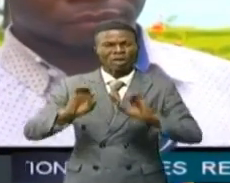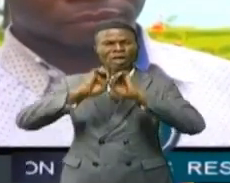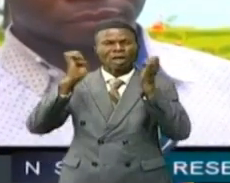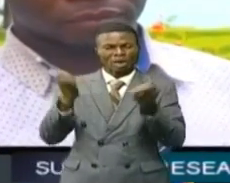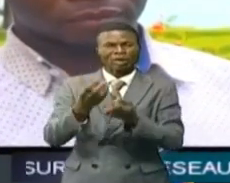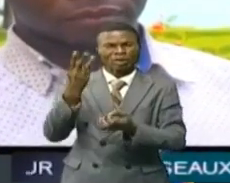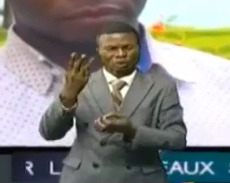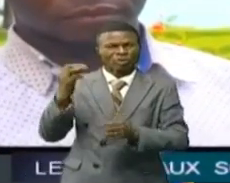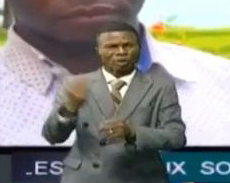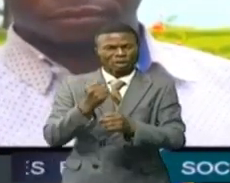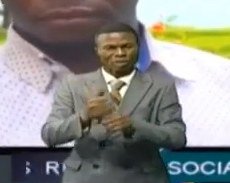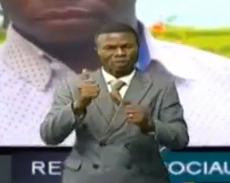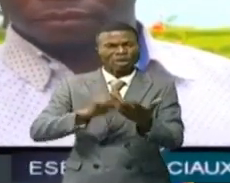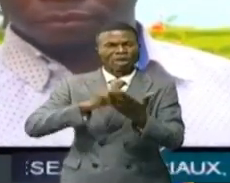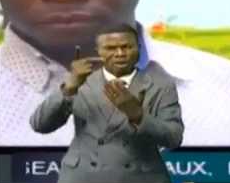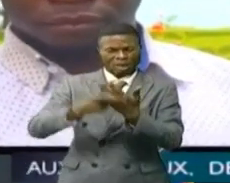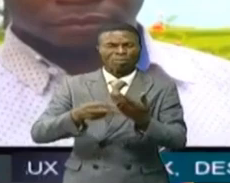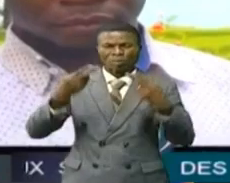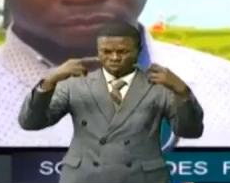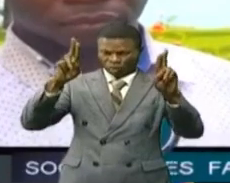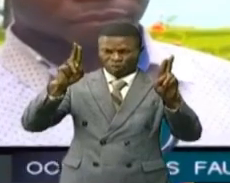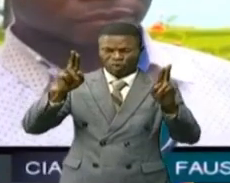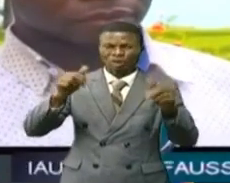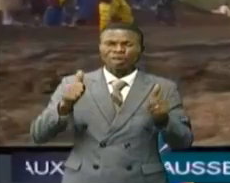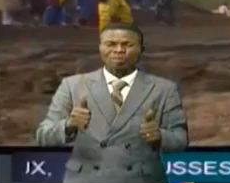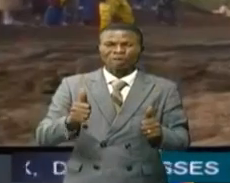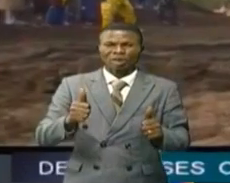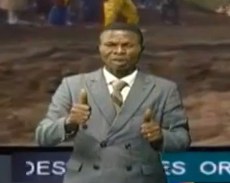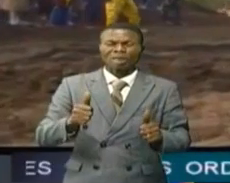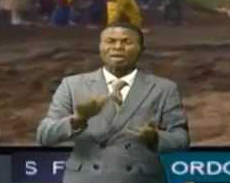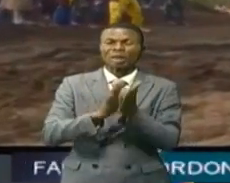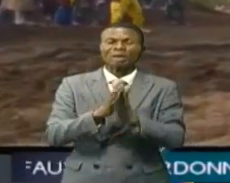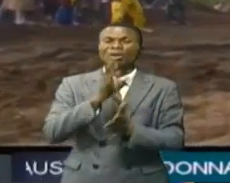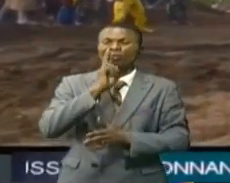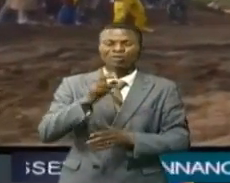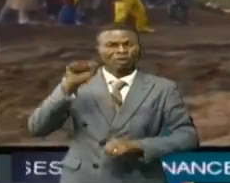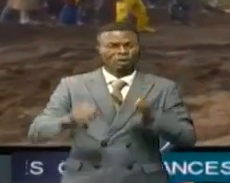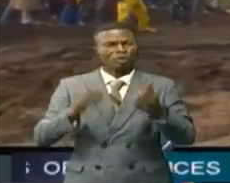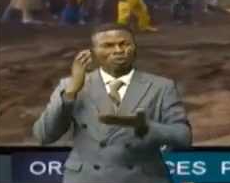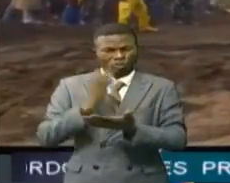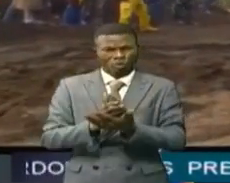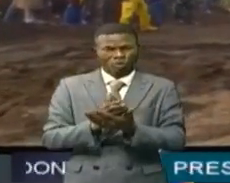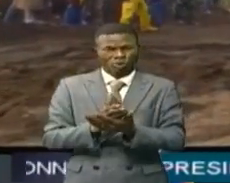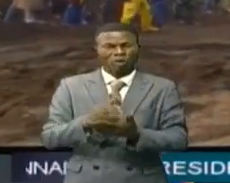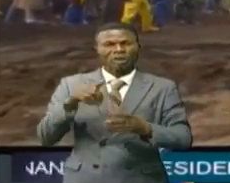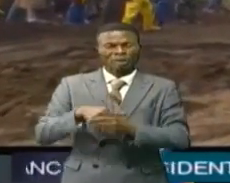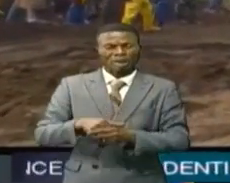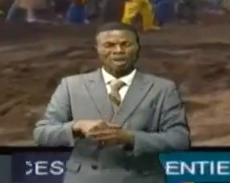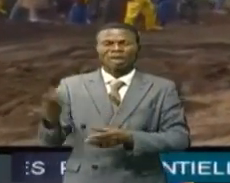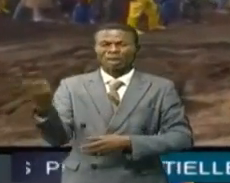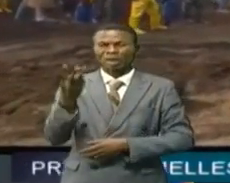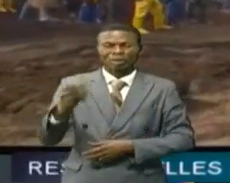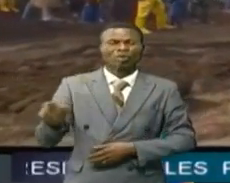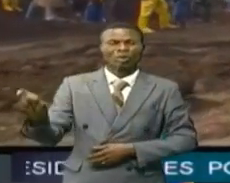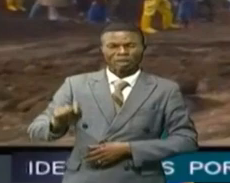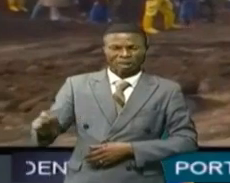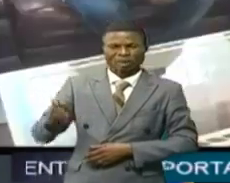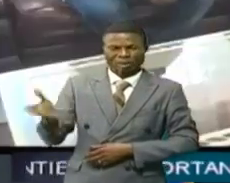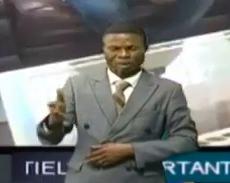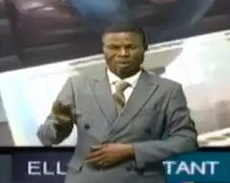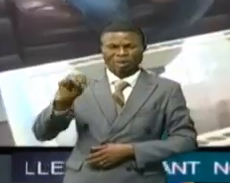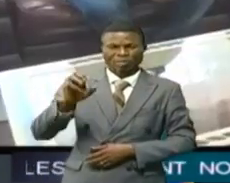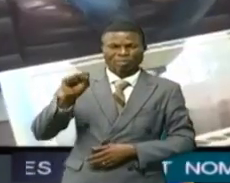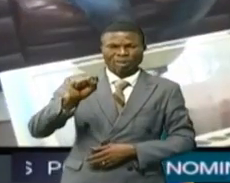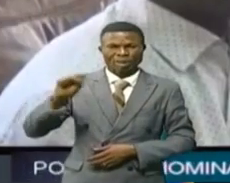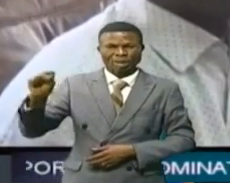entreprises, afin que ces projets soient une réalité dans les deux territoires, que ce soit Walikale, que ce soit aussi les territoires des Massis.